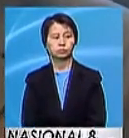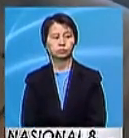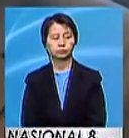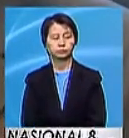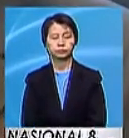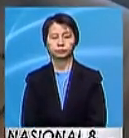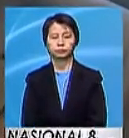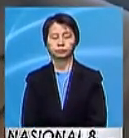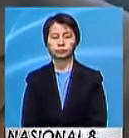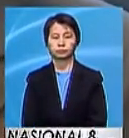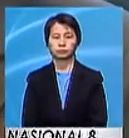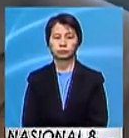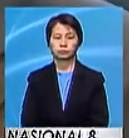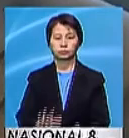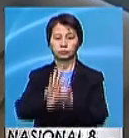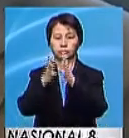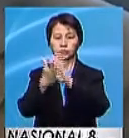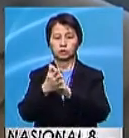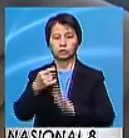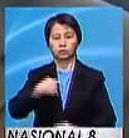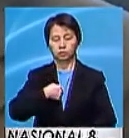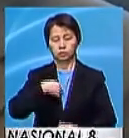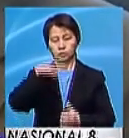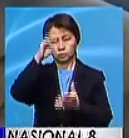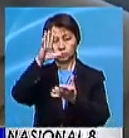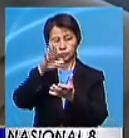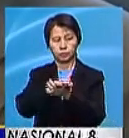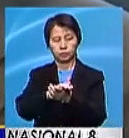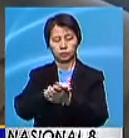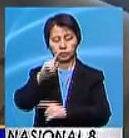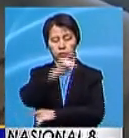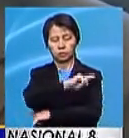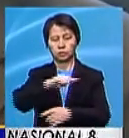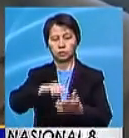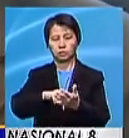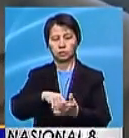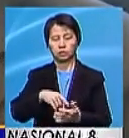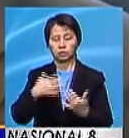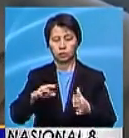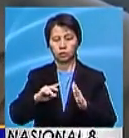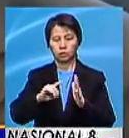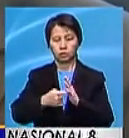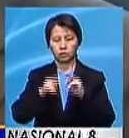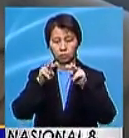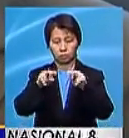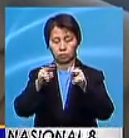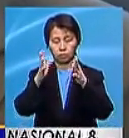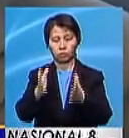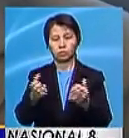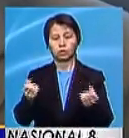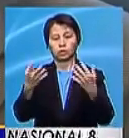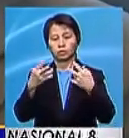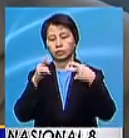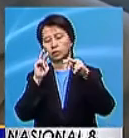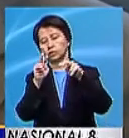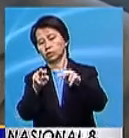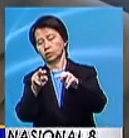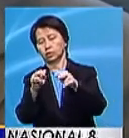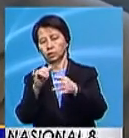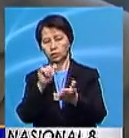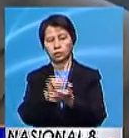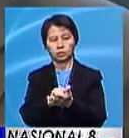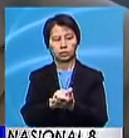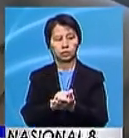Jadi saya percaya hari ini memang dah mula dilihat oleh orang ramai bahawa